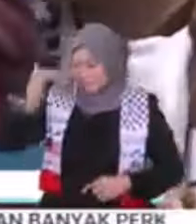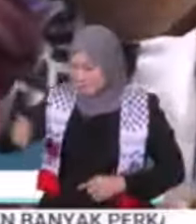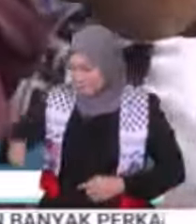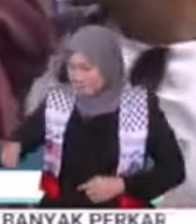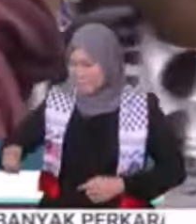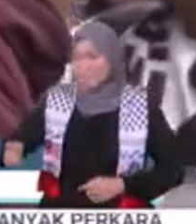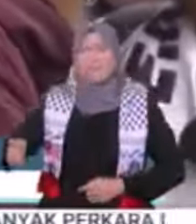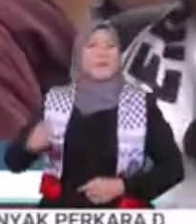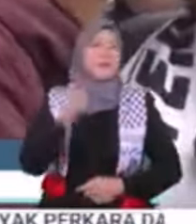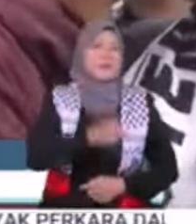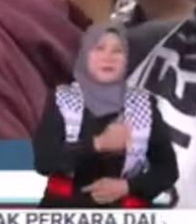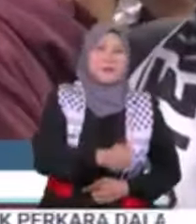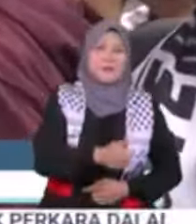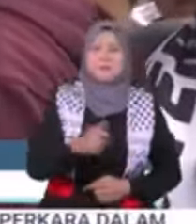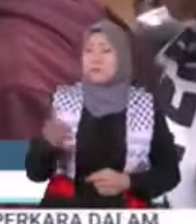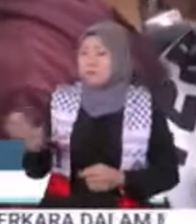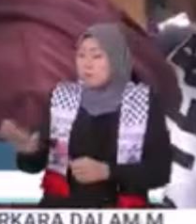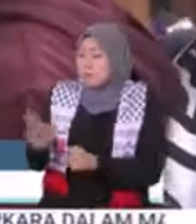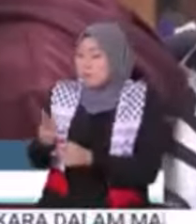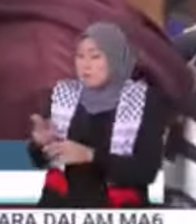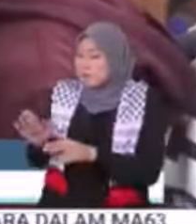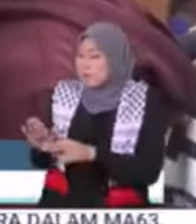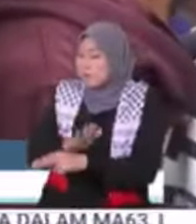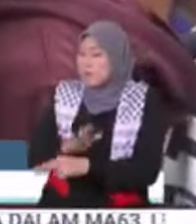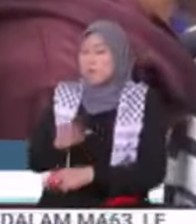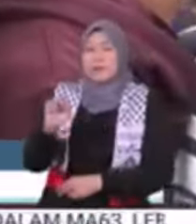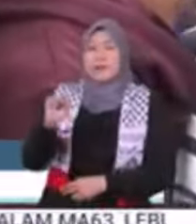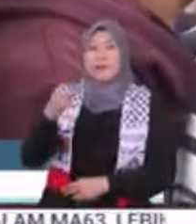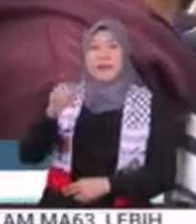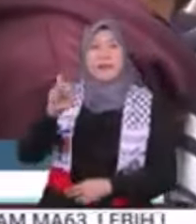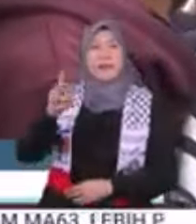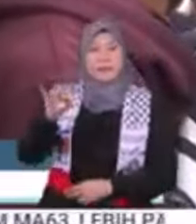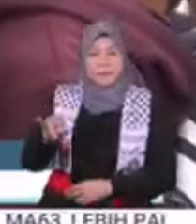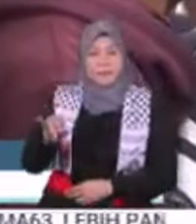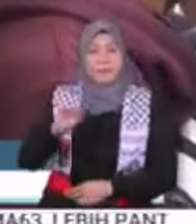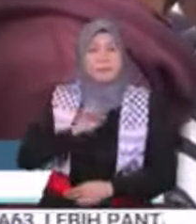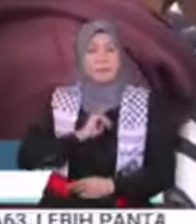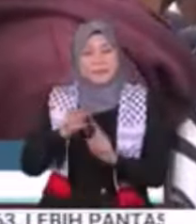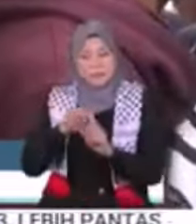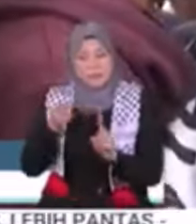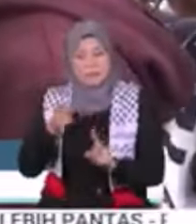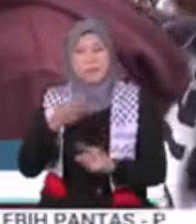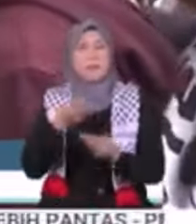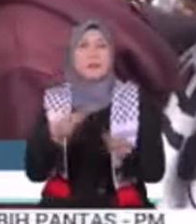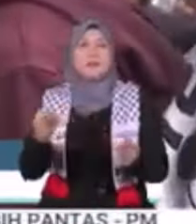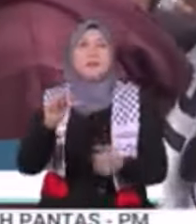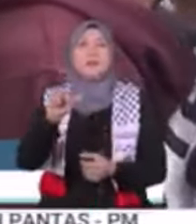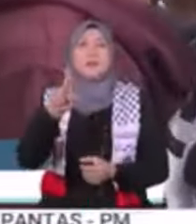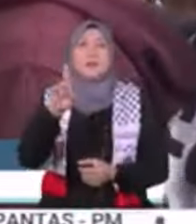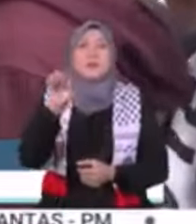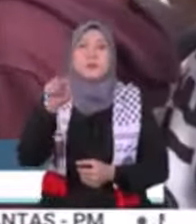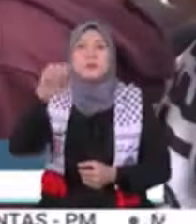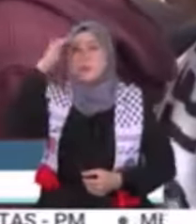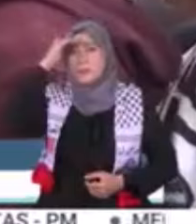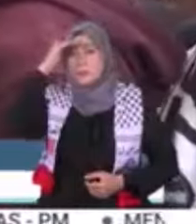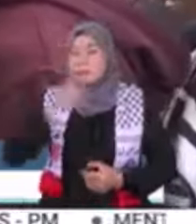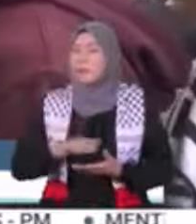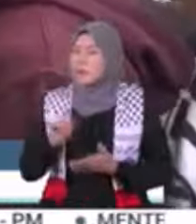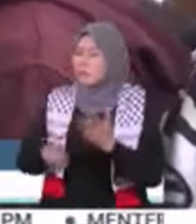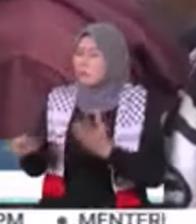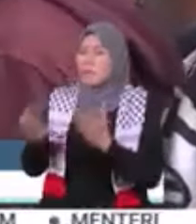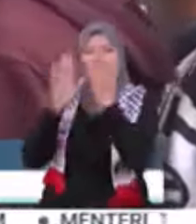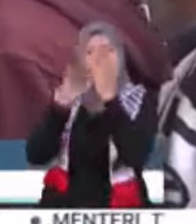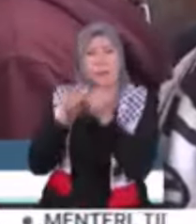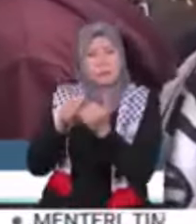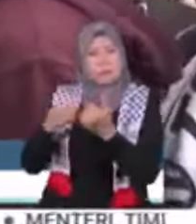Assalamualaikum bang. Waalaikumsalam. Nama penuh bang? Nama saya Ashari bin Obaka. So saya daripada Pasir Gudang, Johor. Okay, baik bang, expectation abang